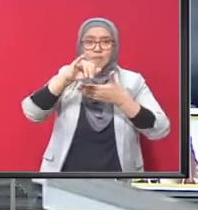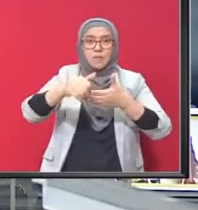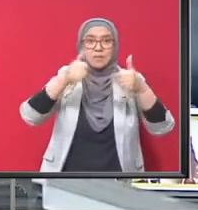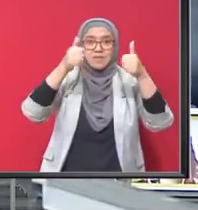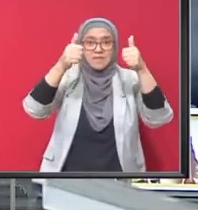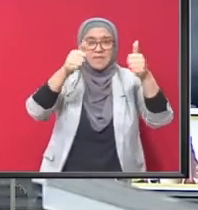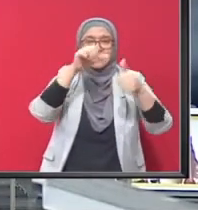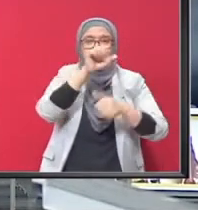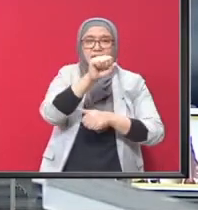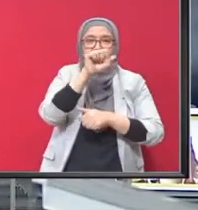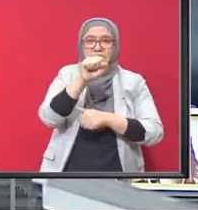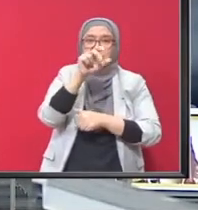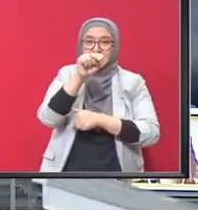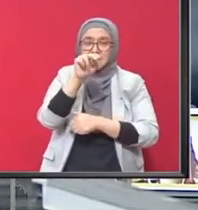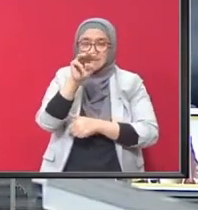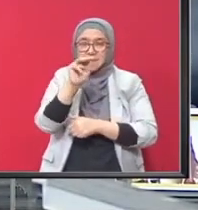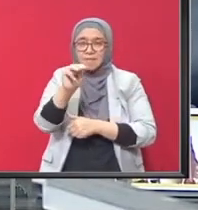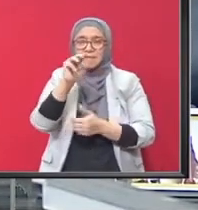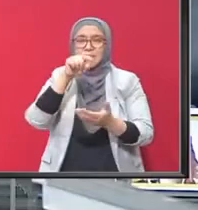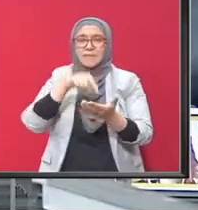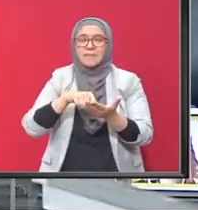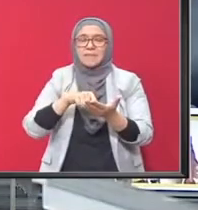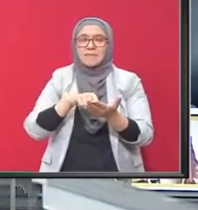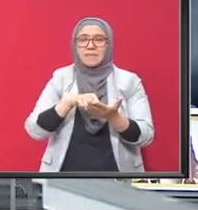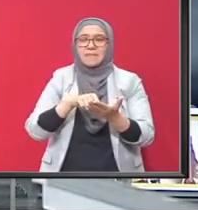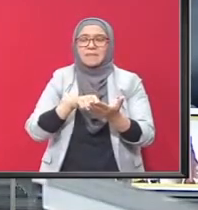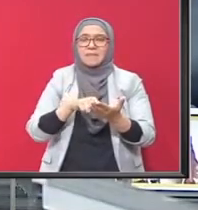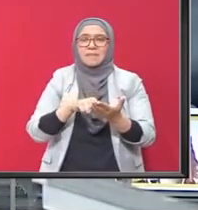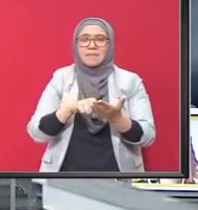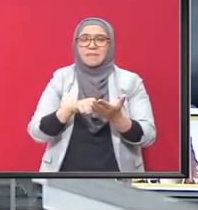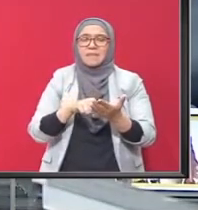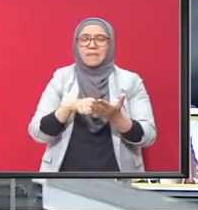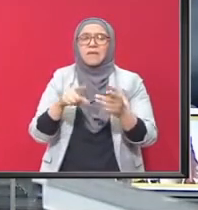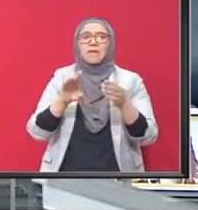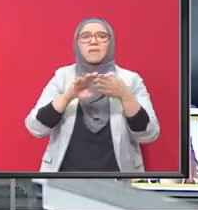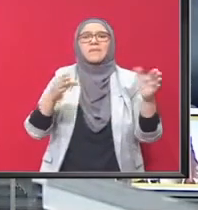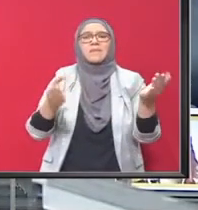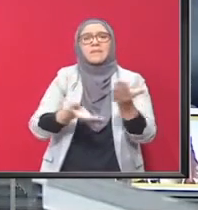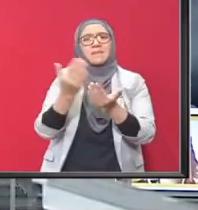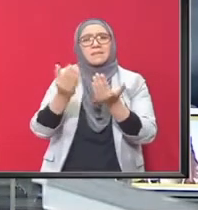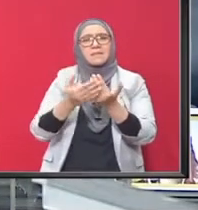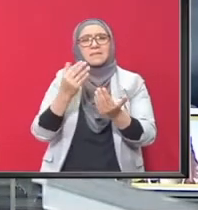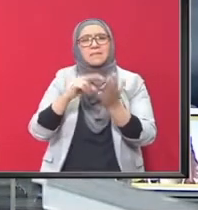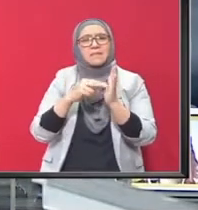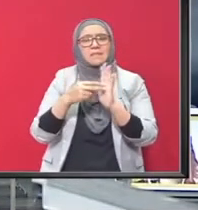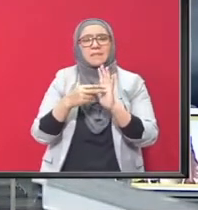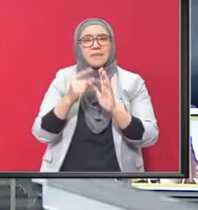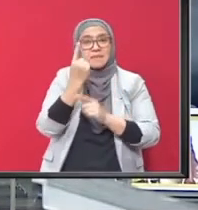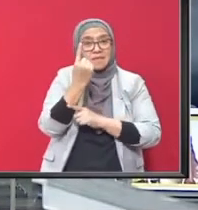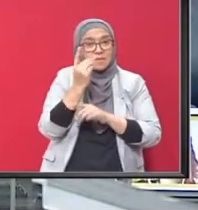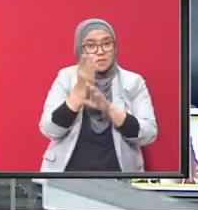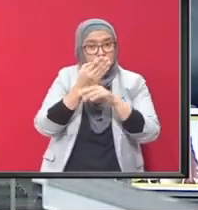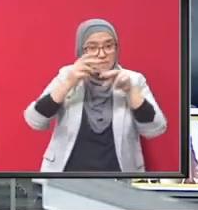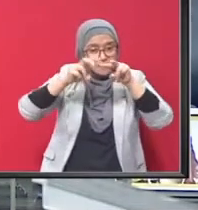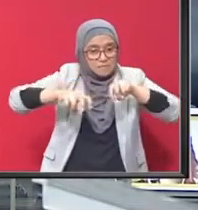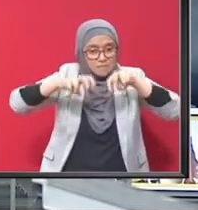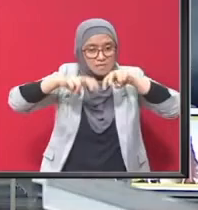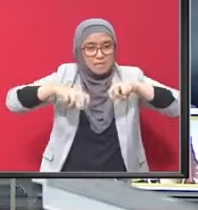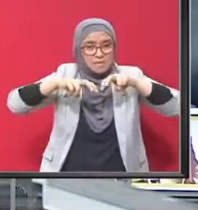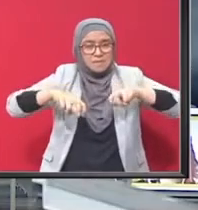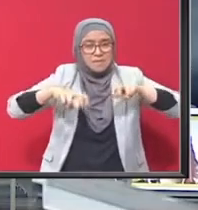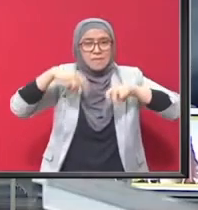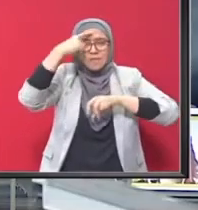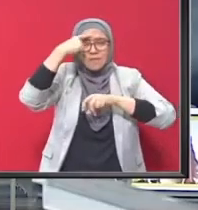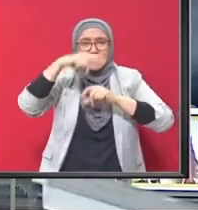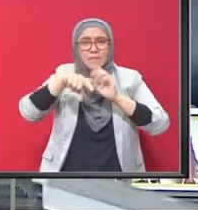SNM ini ataupun volt prevailing dalam bahasa mudah hanya satu bentuk kajian bagi meninggal